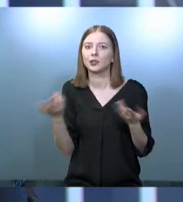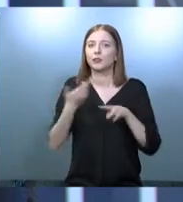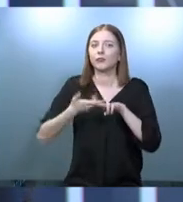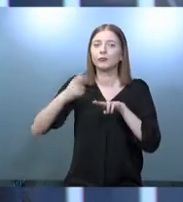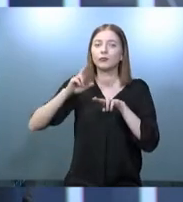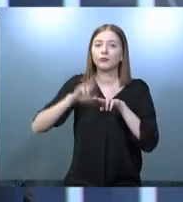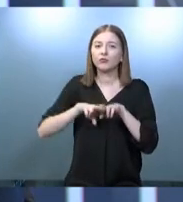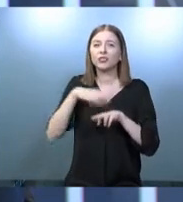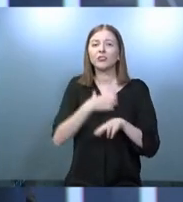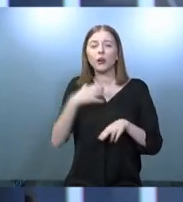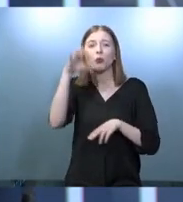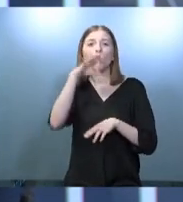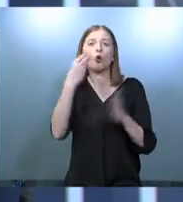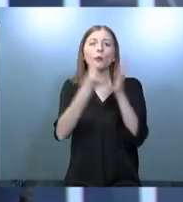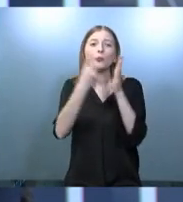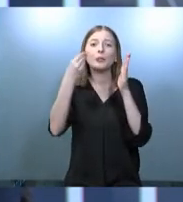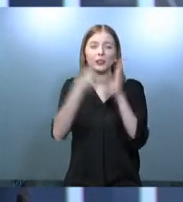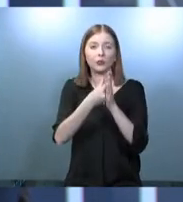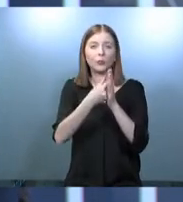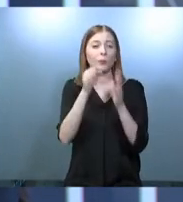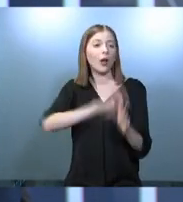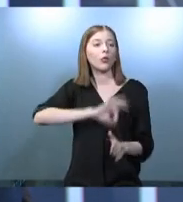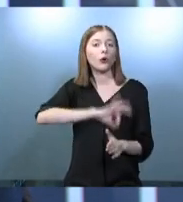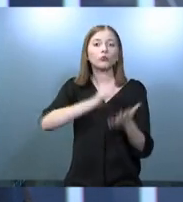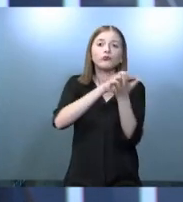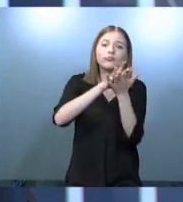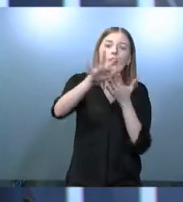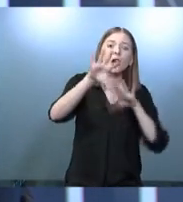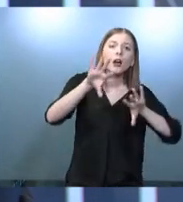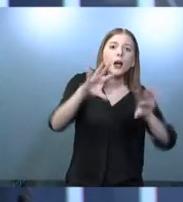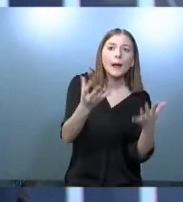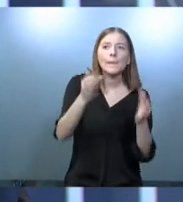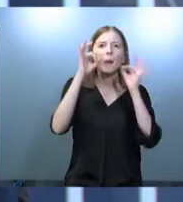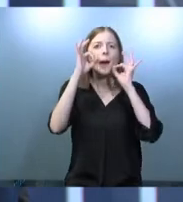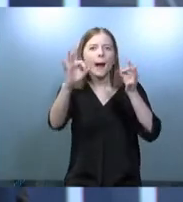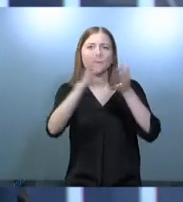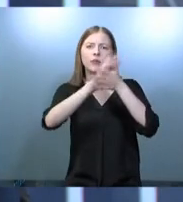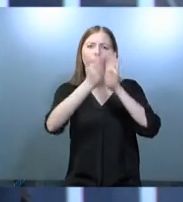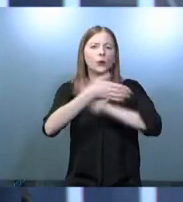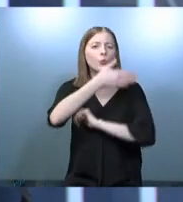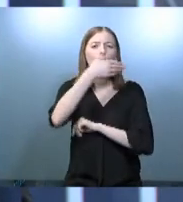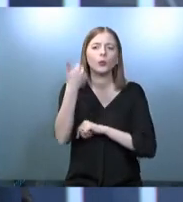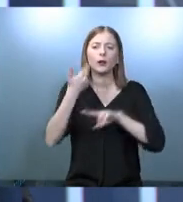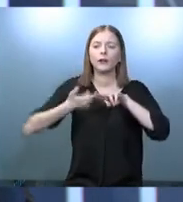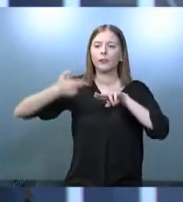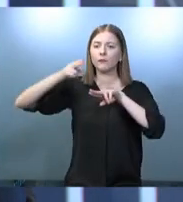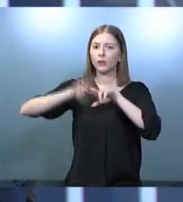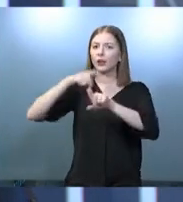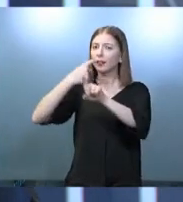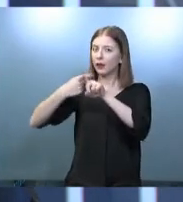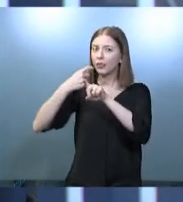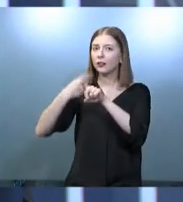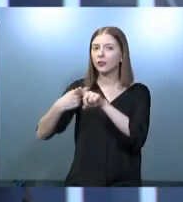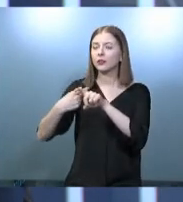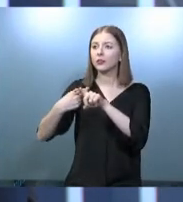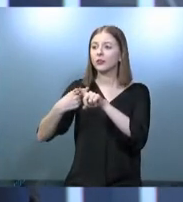lėšų panaudojimų nėra. Ir žinoma, dėl to, reiškia, nustoja tam tikrų gerybių kėdainiečiai,